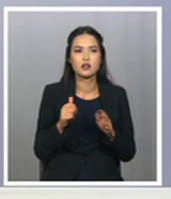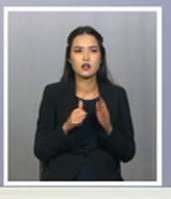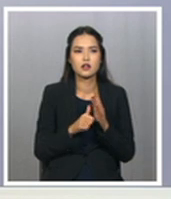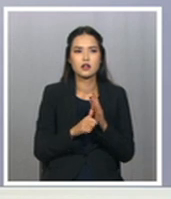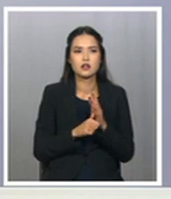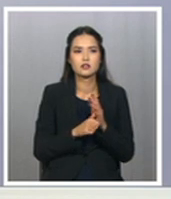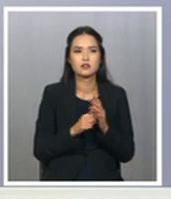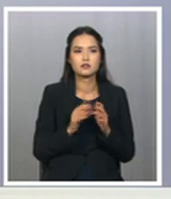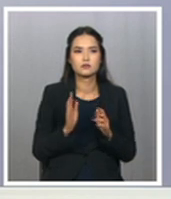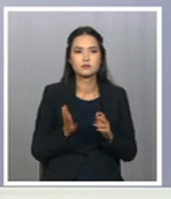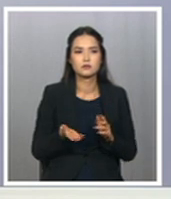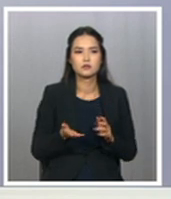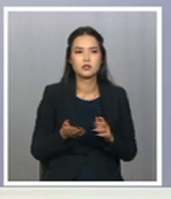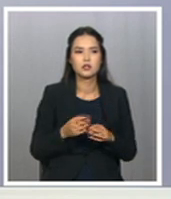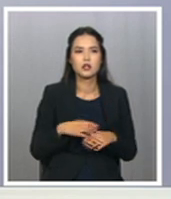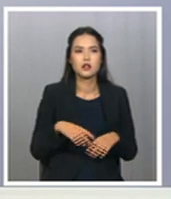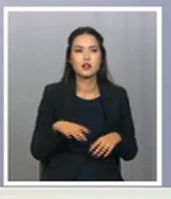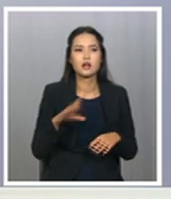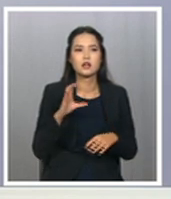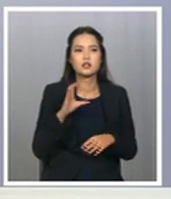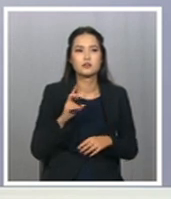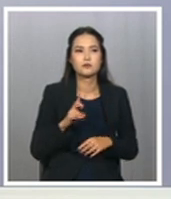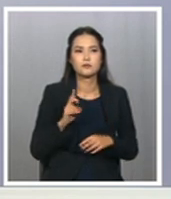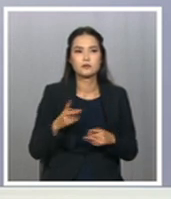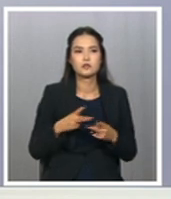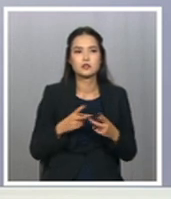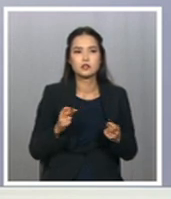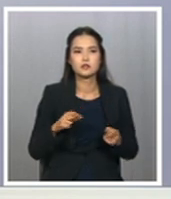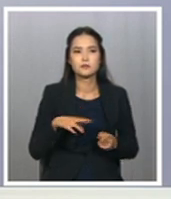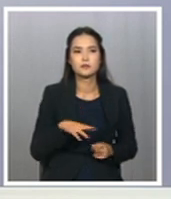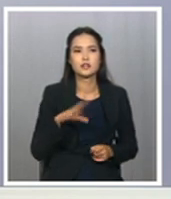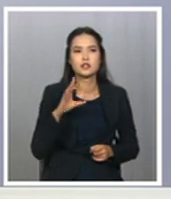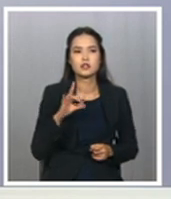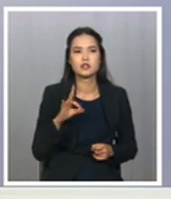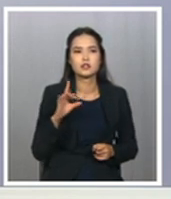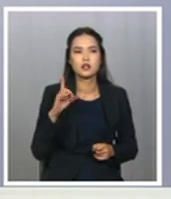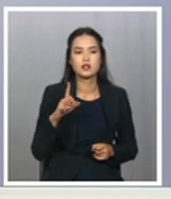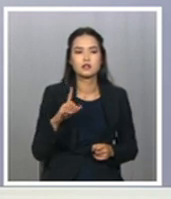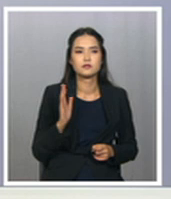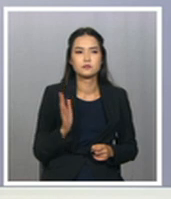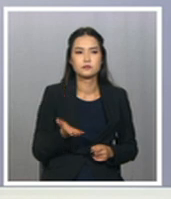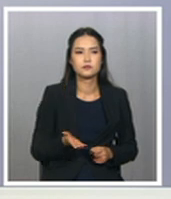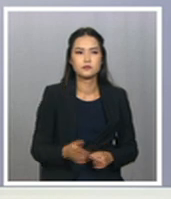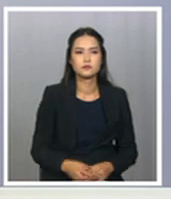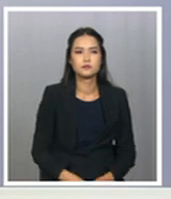тең. Конустың бүйір бетінің ауданы пи көбейтілген R көбейтілген L.